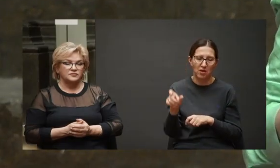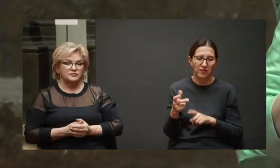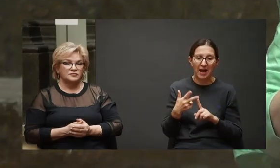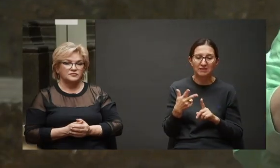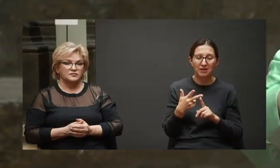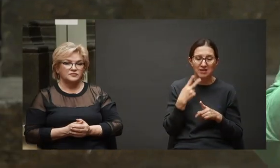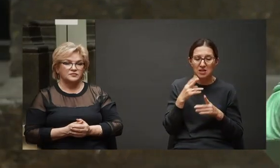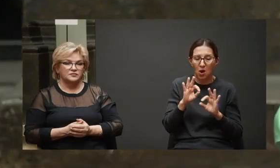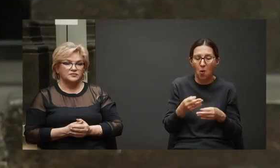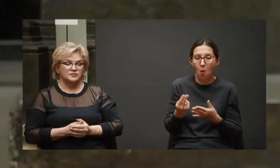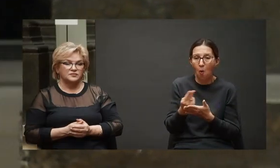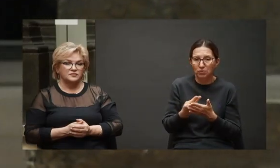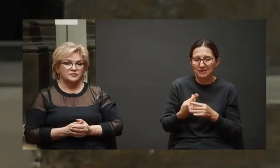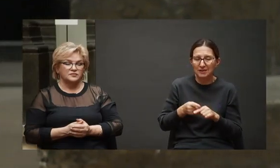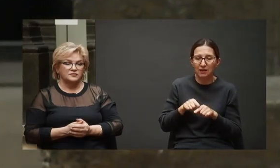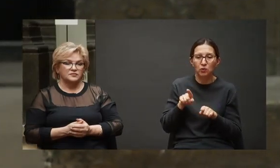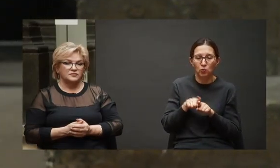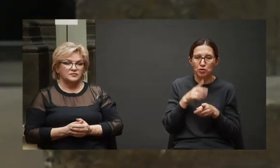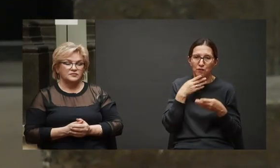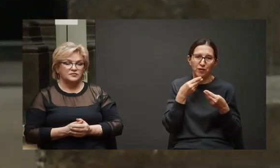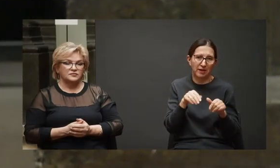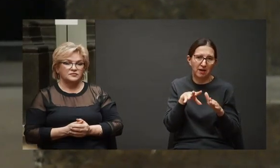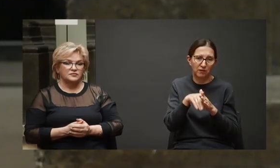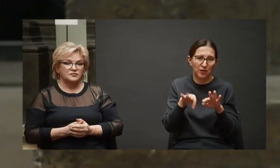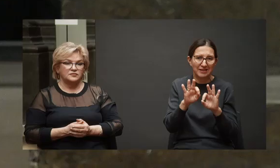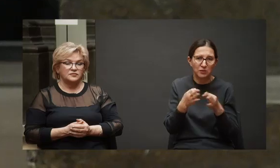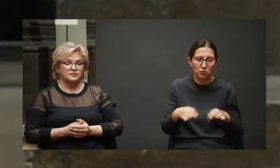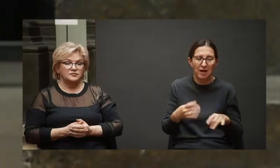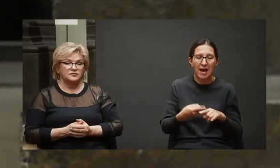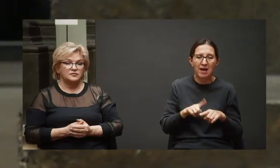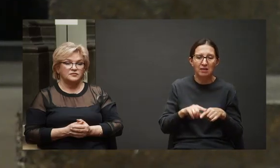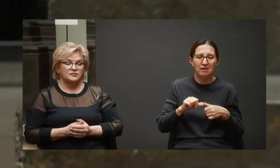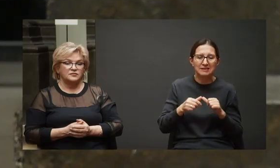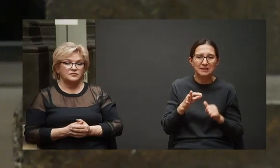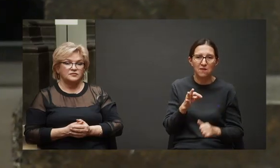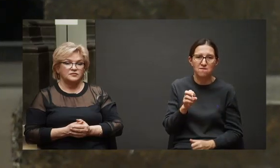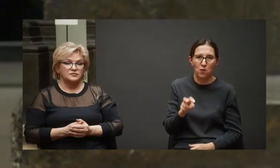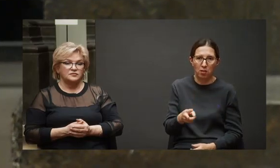который, собственно говоря, играет в искусстве, да, это образ-символ.